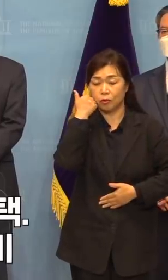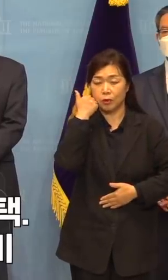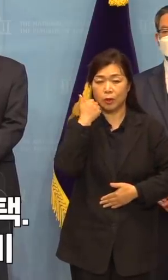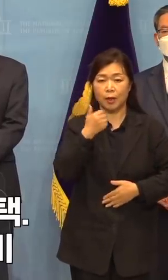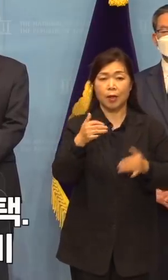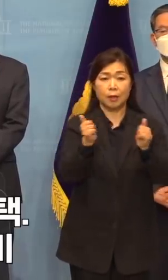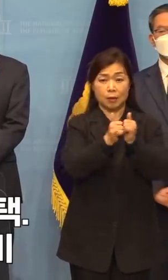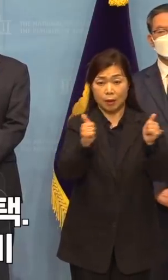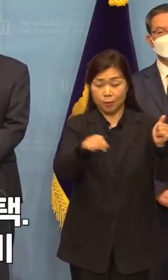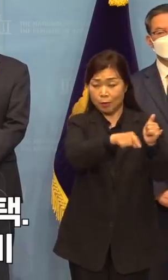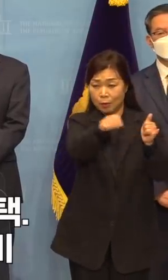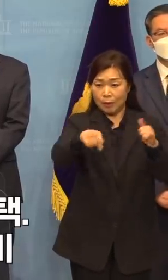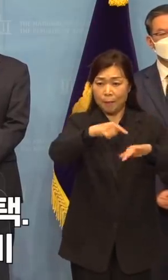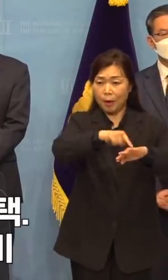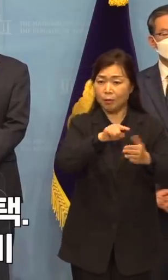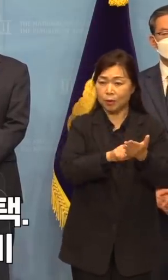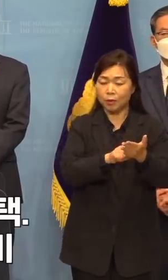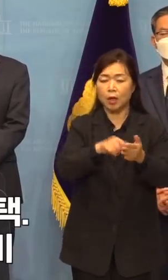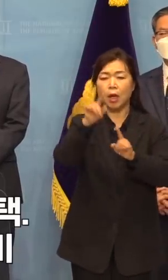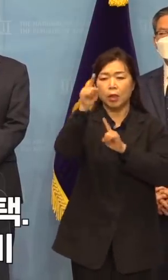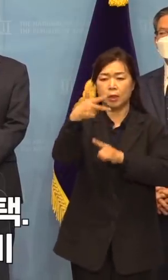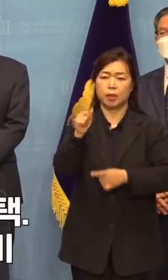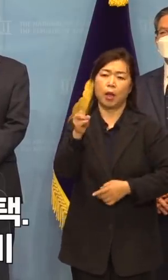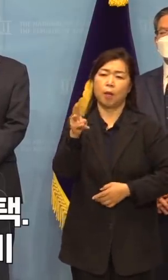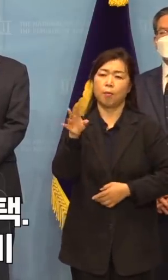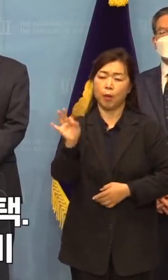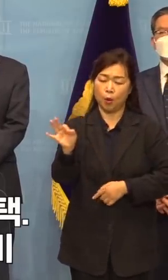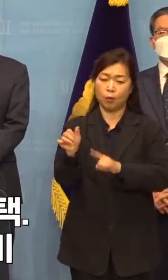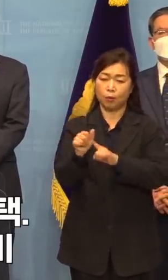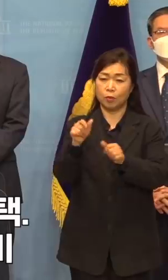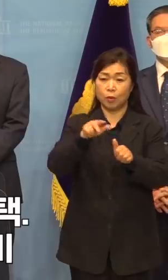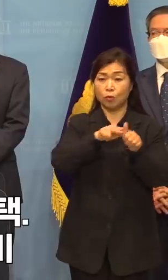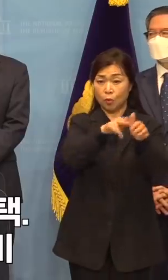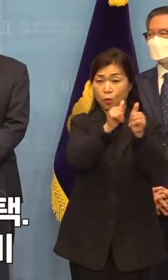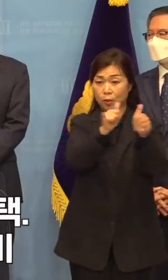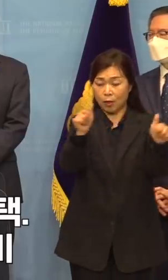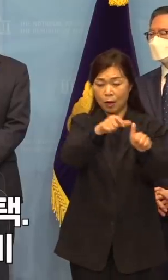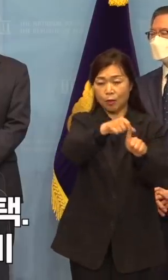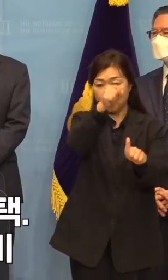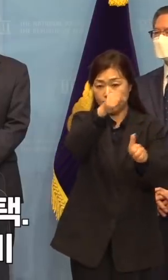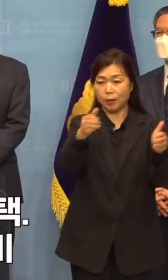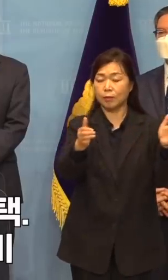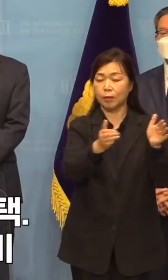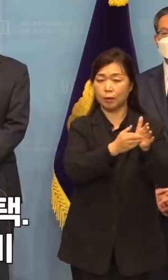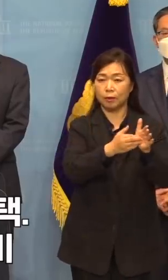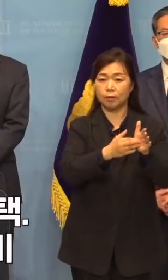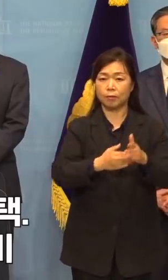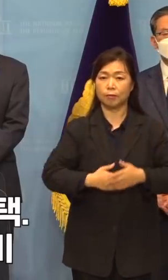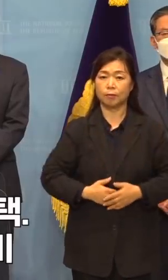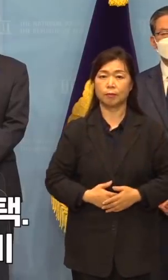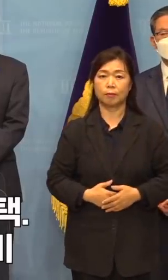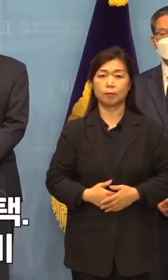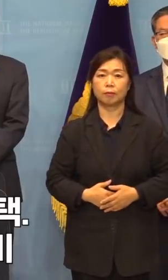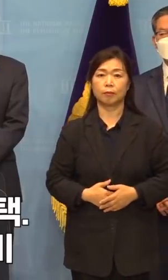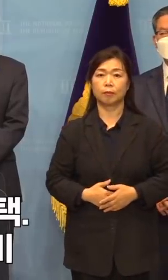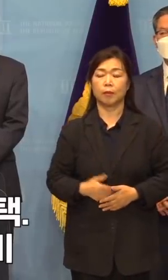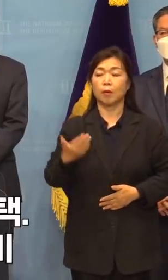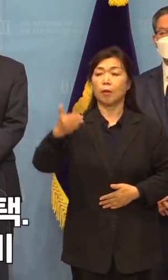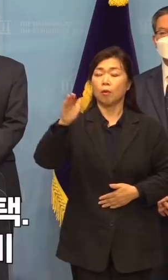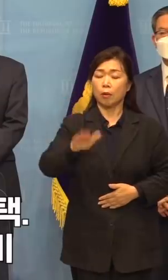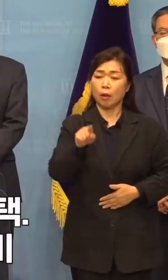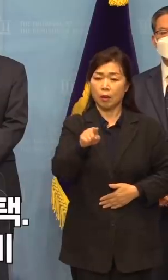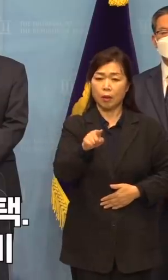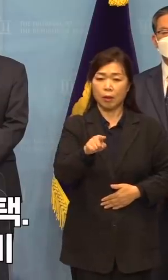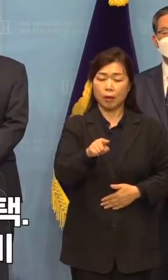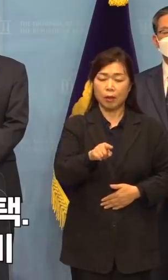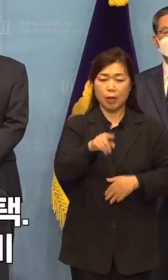민심의 호랑이는 이재명 후보를 선택을 했습니다. 그런데 이 호랑이